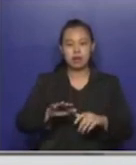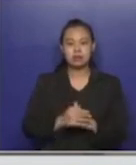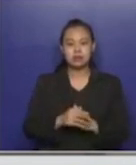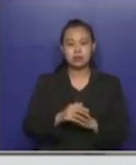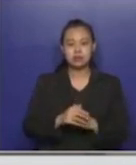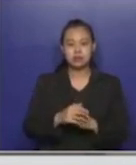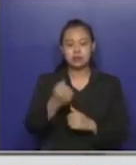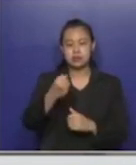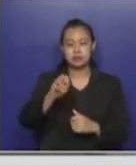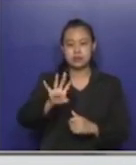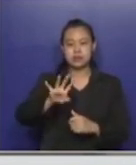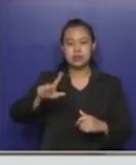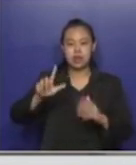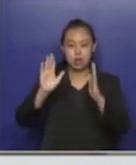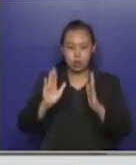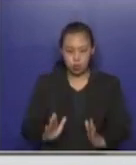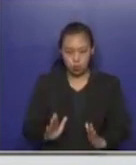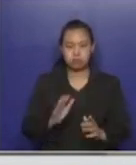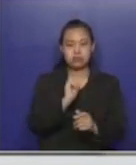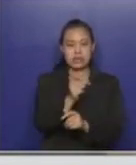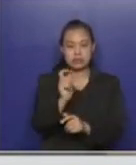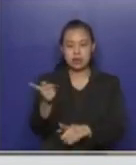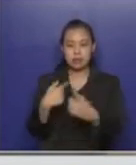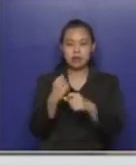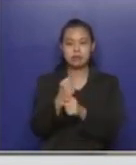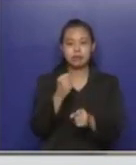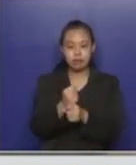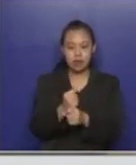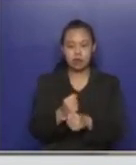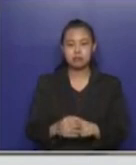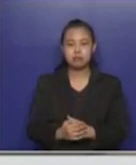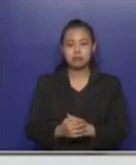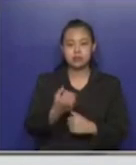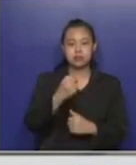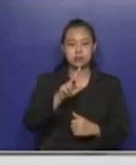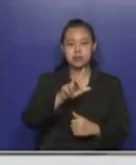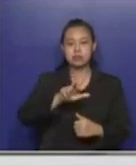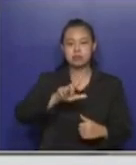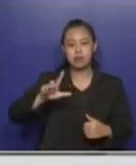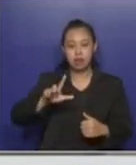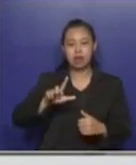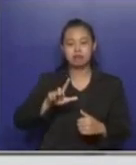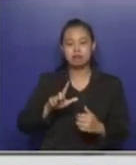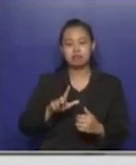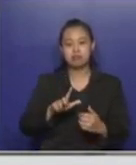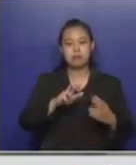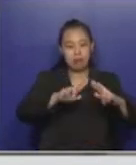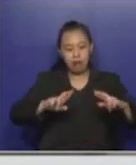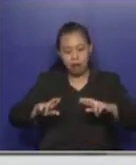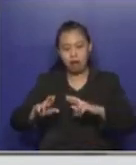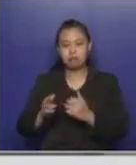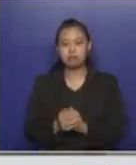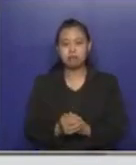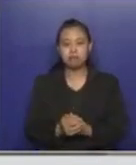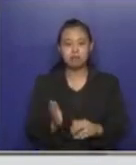น14ล้านคนคิดเป็นอัตราการจ้างงาน 85% ของการจ้างงานรวมทั้งหมดนะคะหมายความว่า